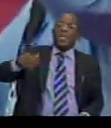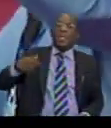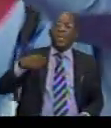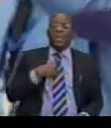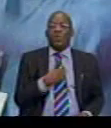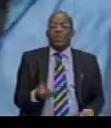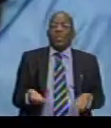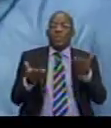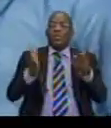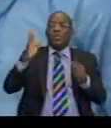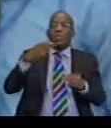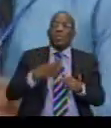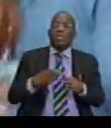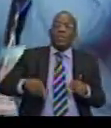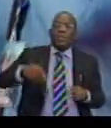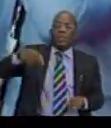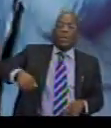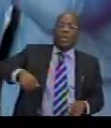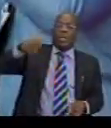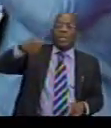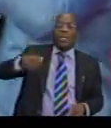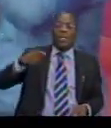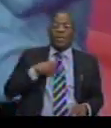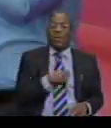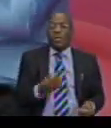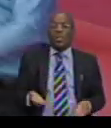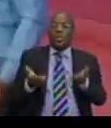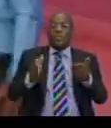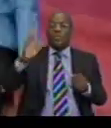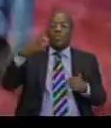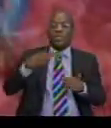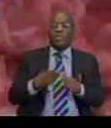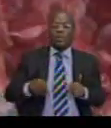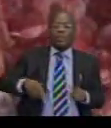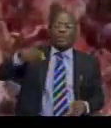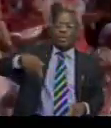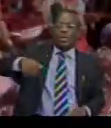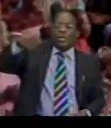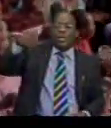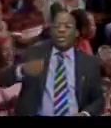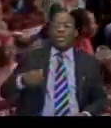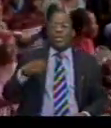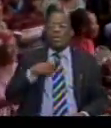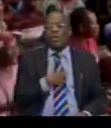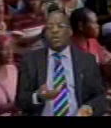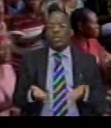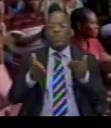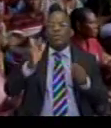soir. Alléluia. On les lève. Nous élevons.